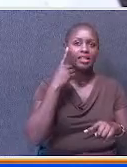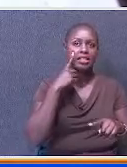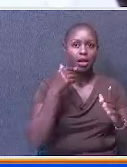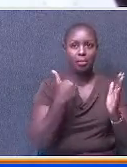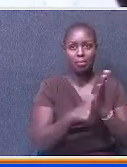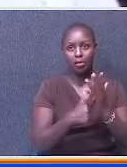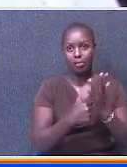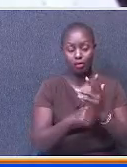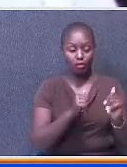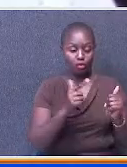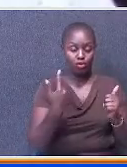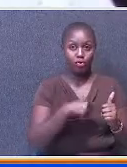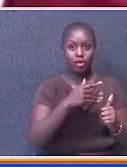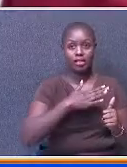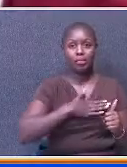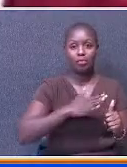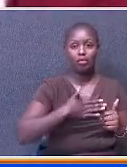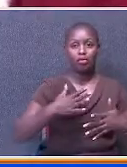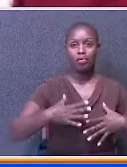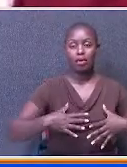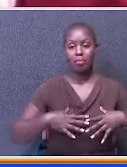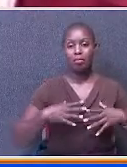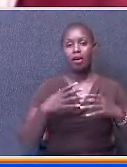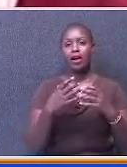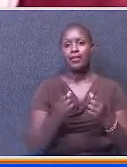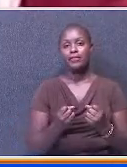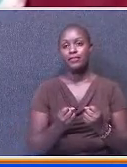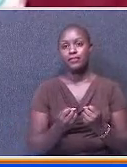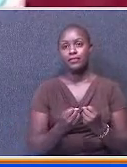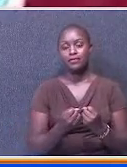watu wa Samburu County wanapitia.